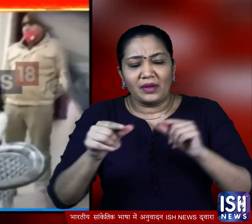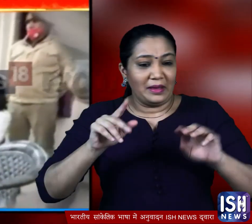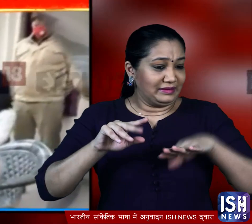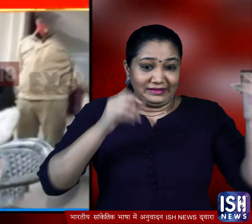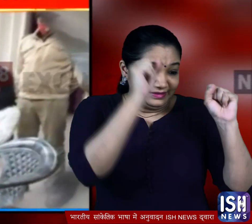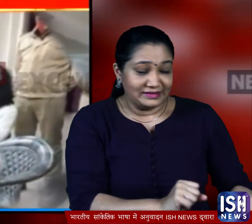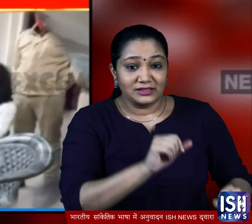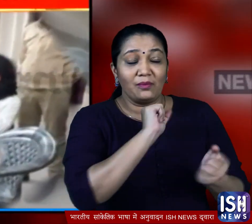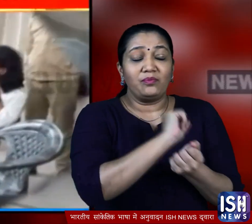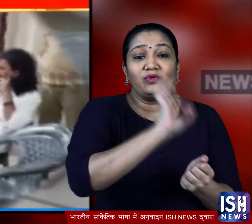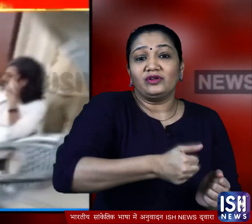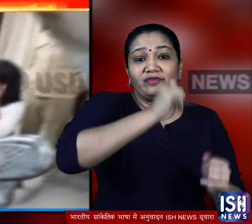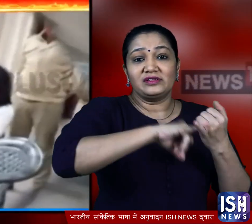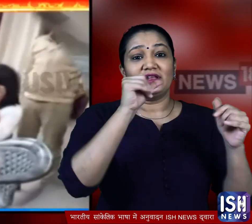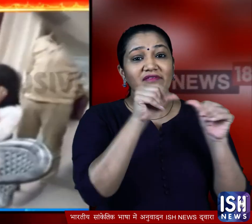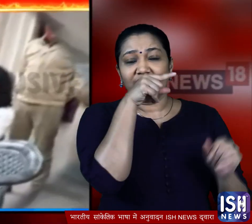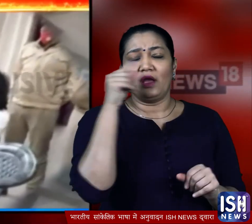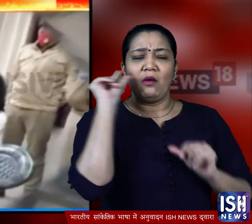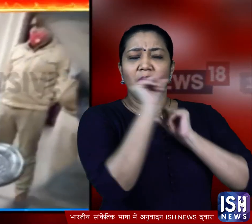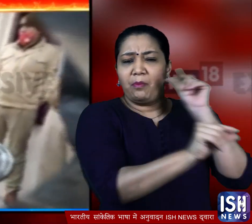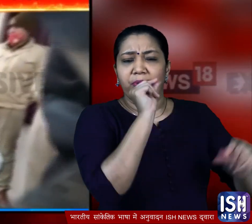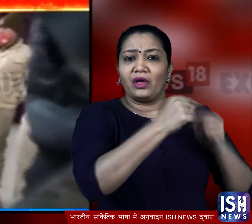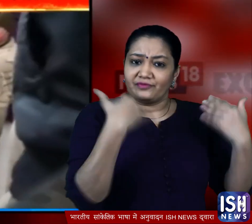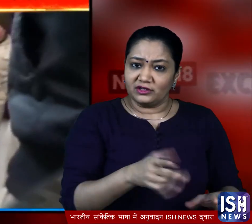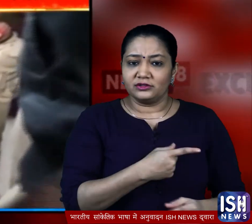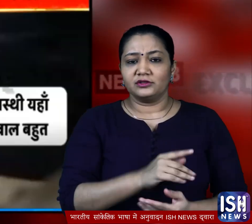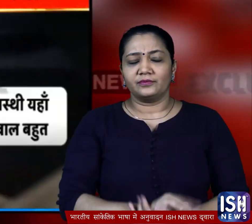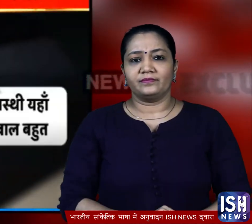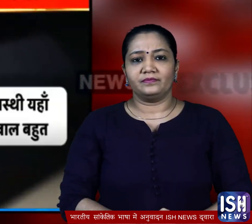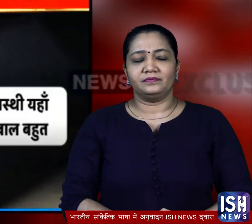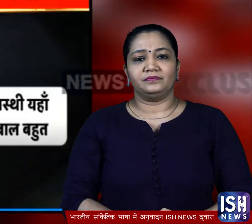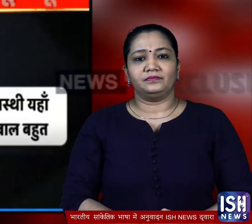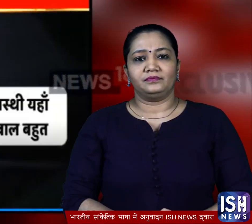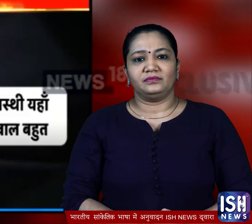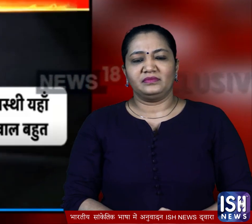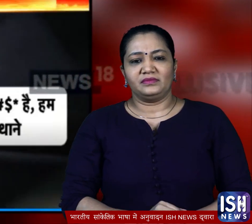उन्होंने बगल में बैठे पुलिस अधिकारी संतोष अवस्थी पर विवादास्पद टिप्पणी कर दी।